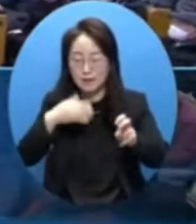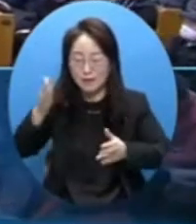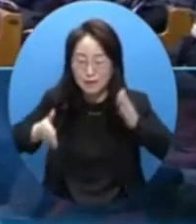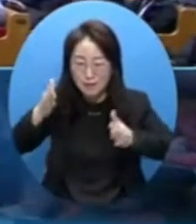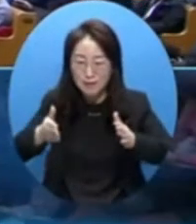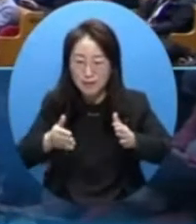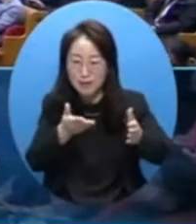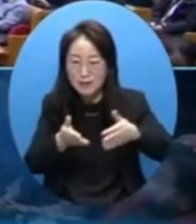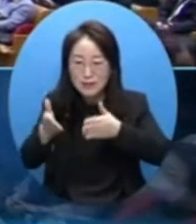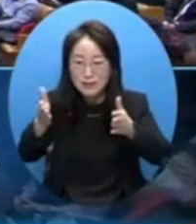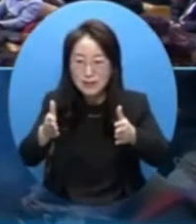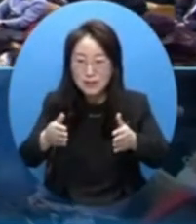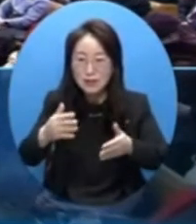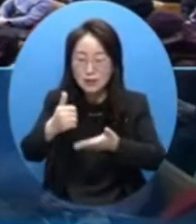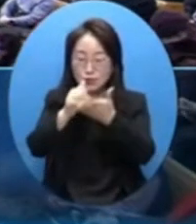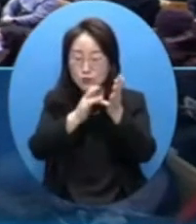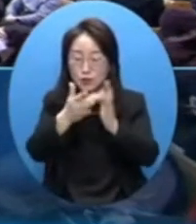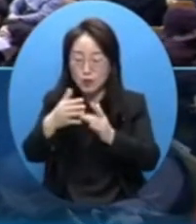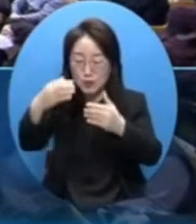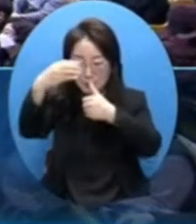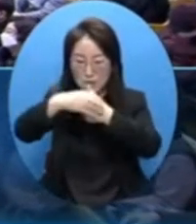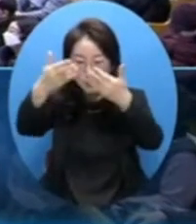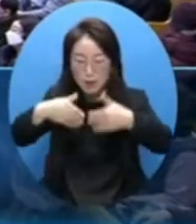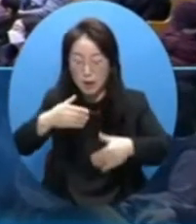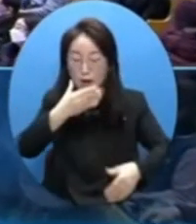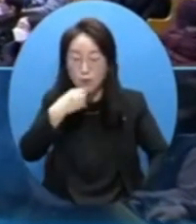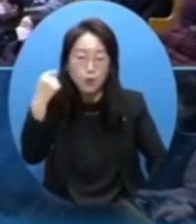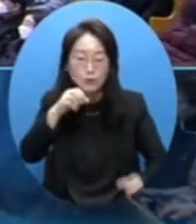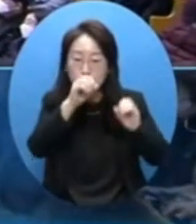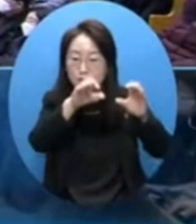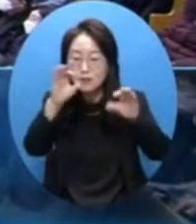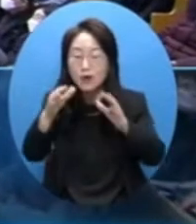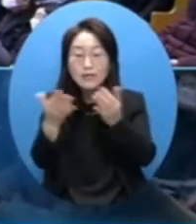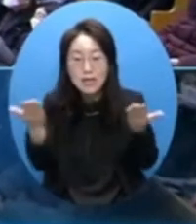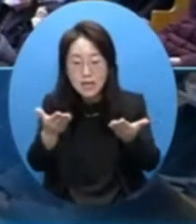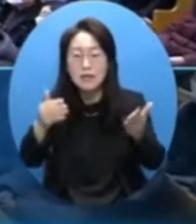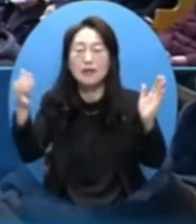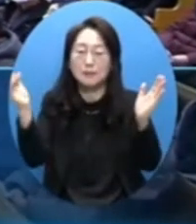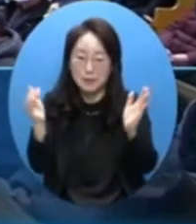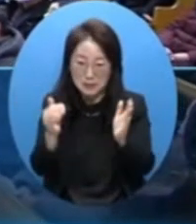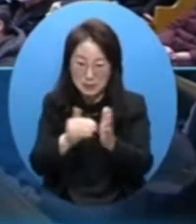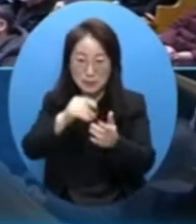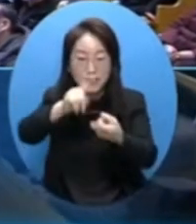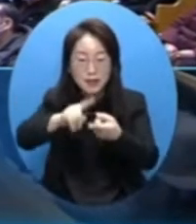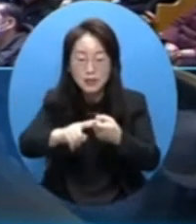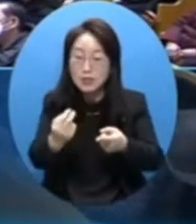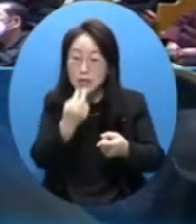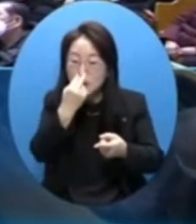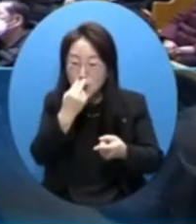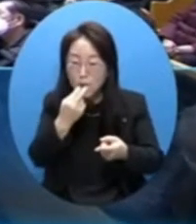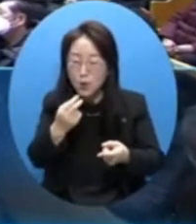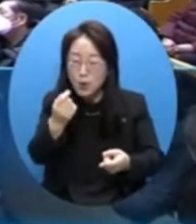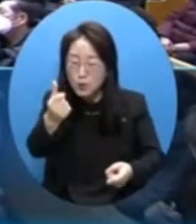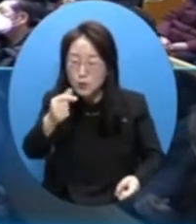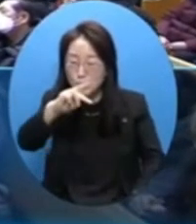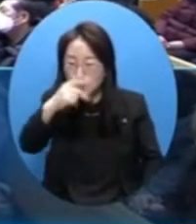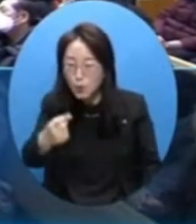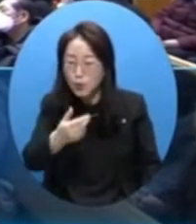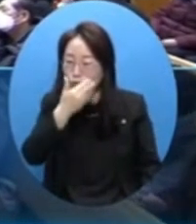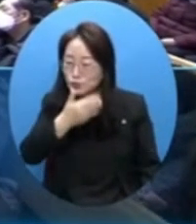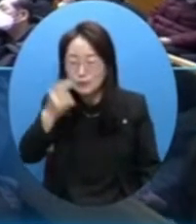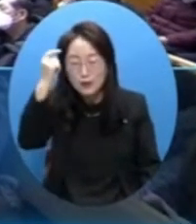길과 죄에서 곧 하나님의 은혜의 복음을 증언하는 일을 마치려 함에는 나의 생명조차 조금도 귀한 것으로 여기지